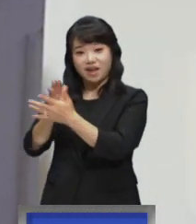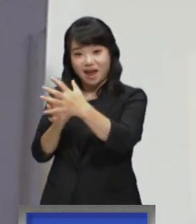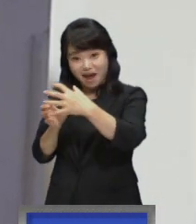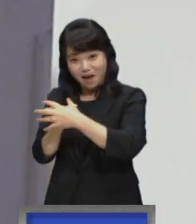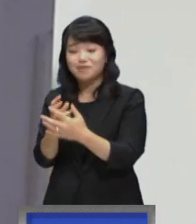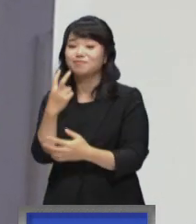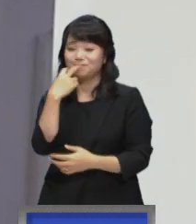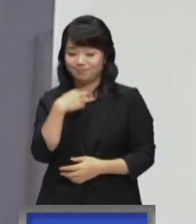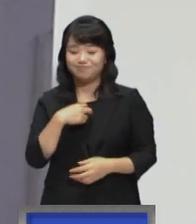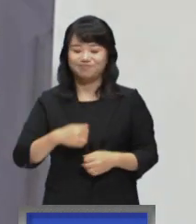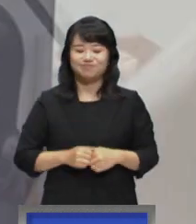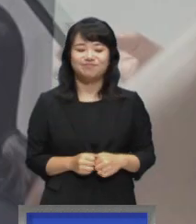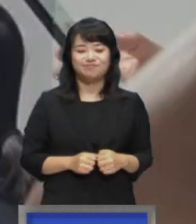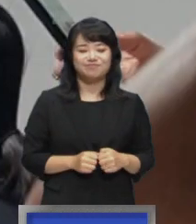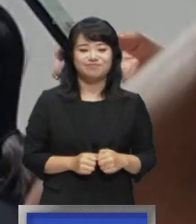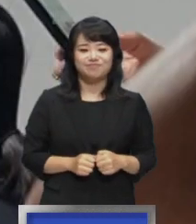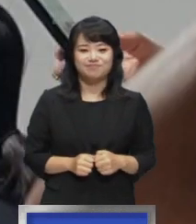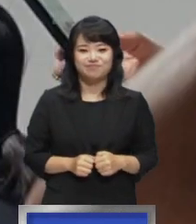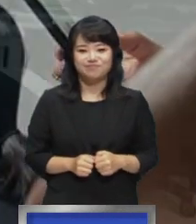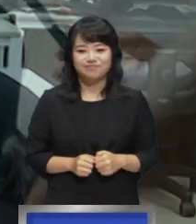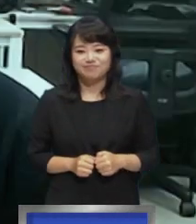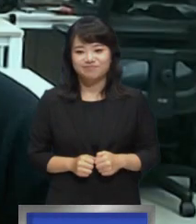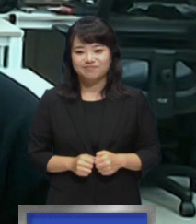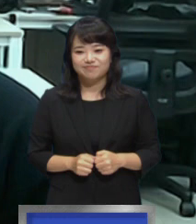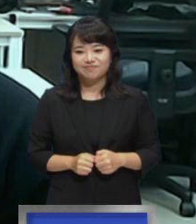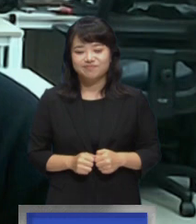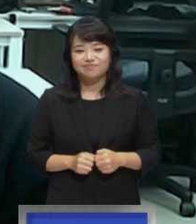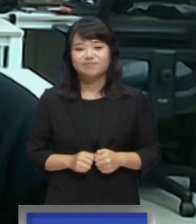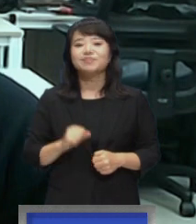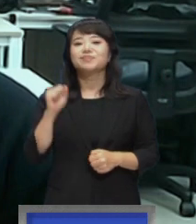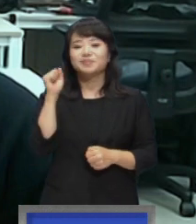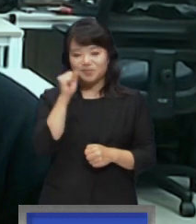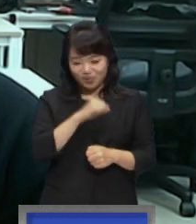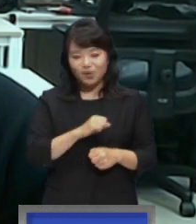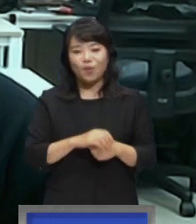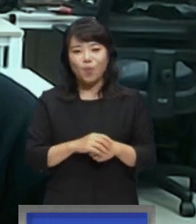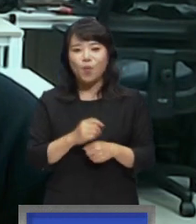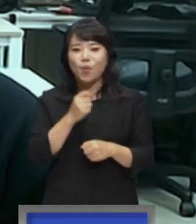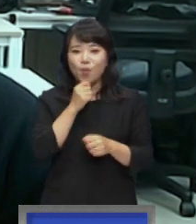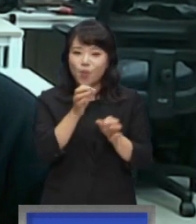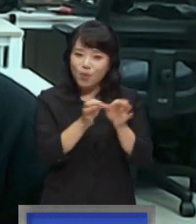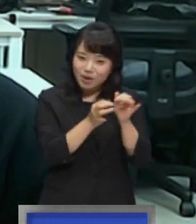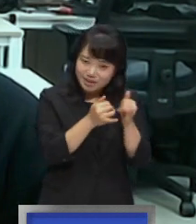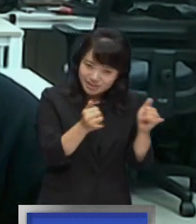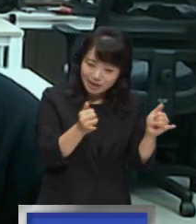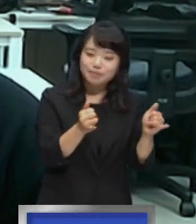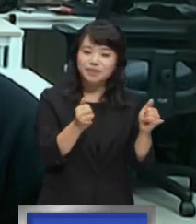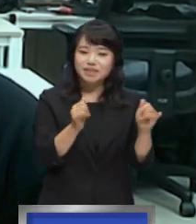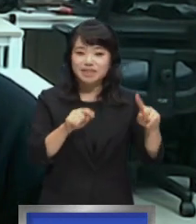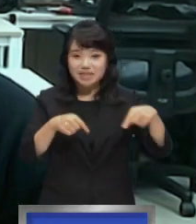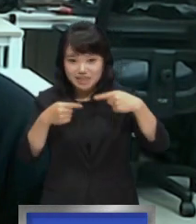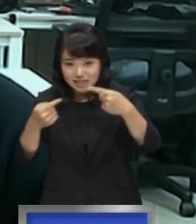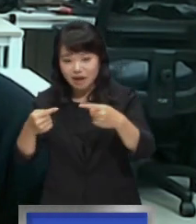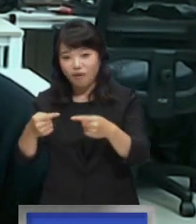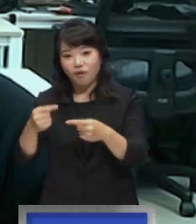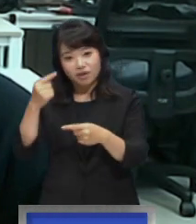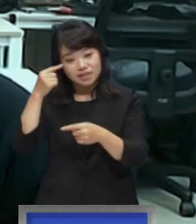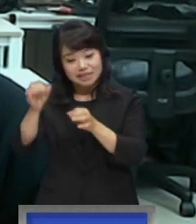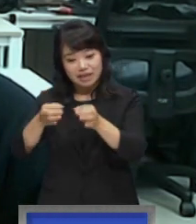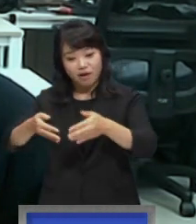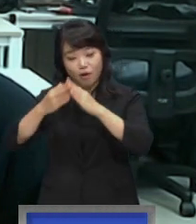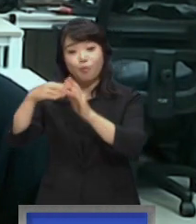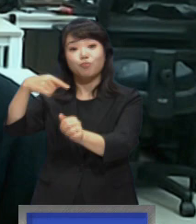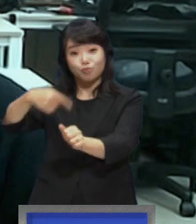사업까지 이루어지고 있었습니다. 네, 이 소상공인이 참여하는 사회적 경제기업 창업교육 등 지역